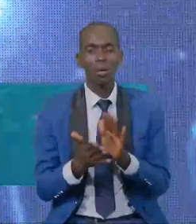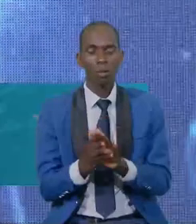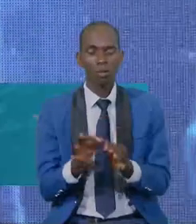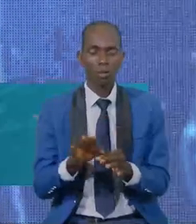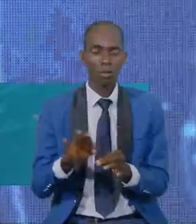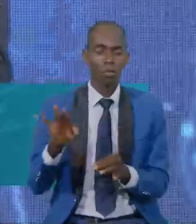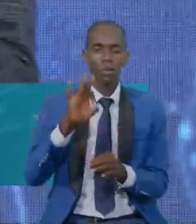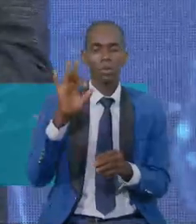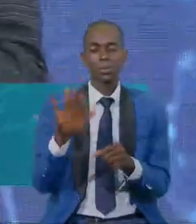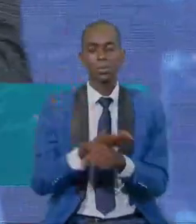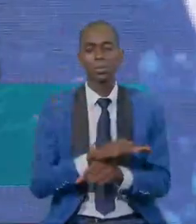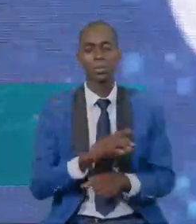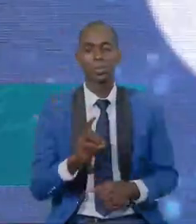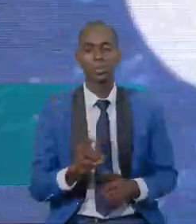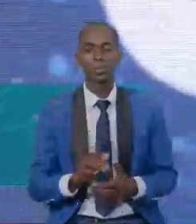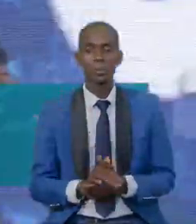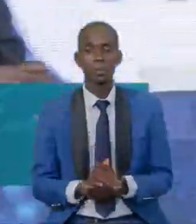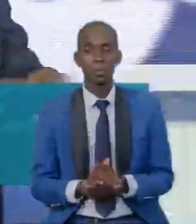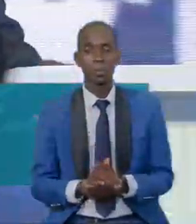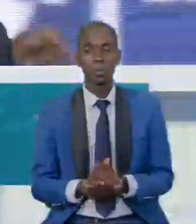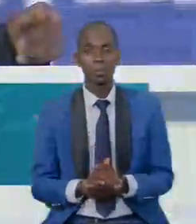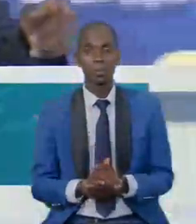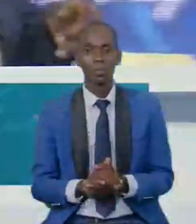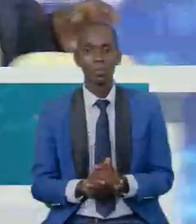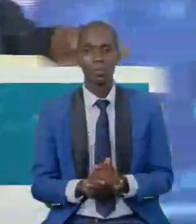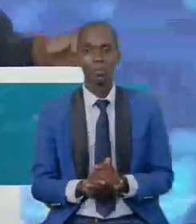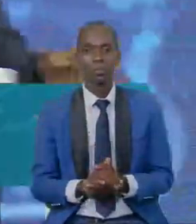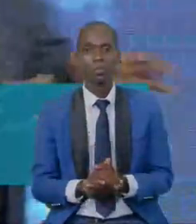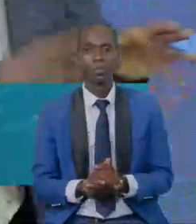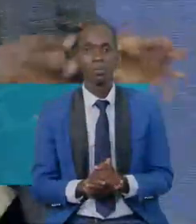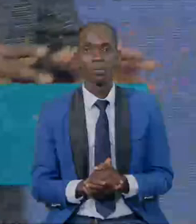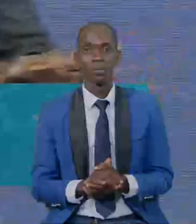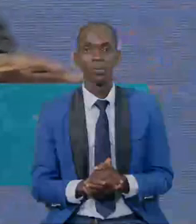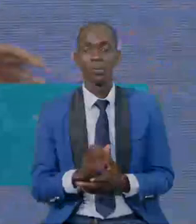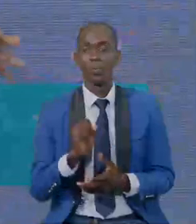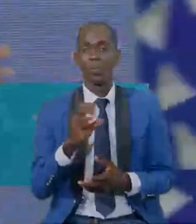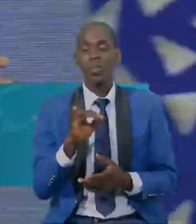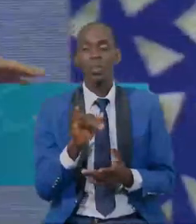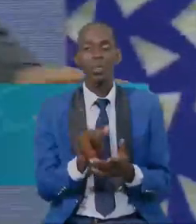Afin que les hommes découragés, charnels, les faibles deviennent spirituellement